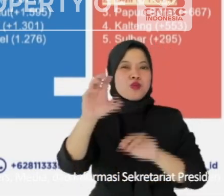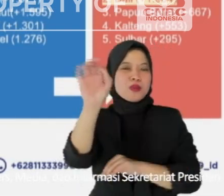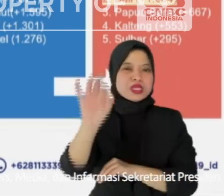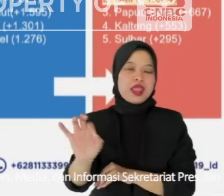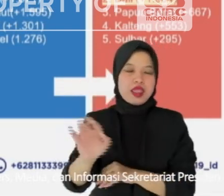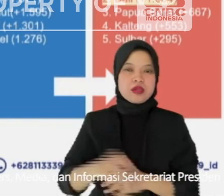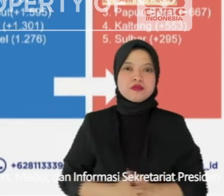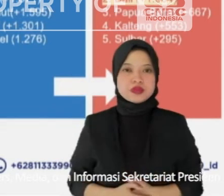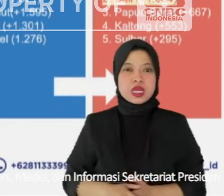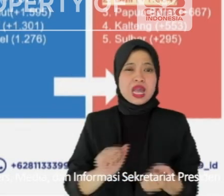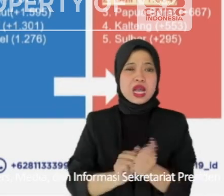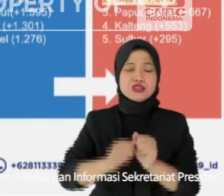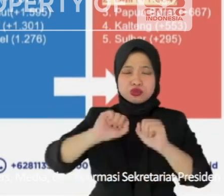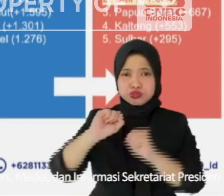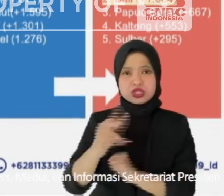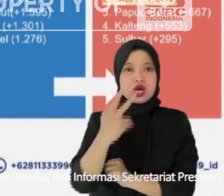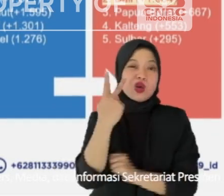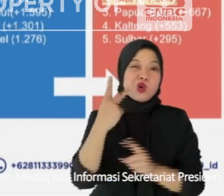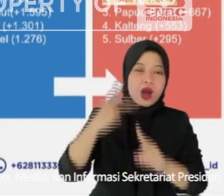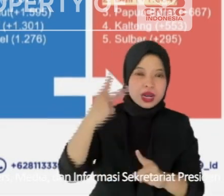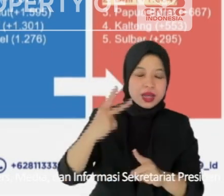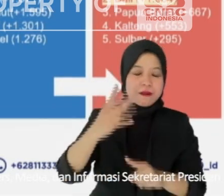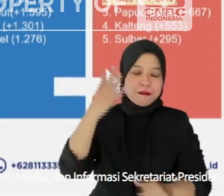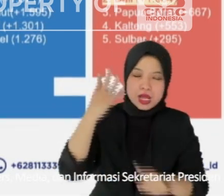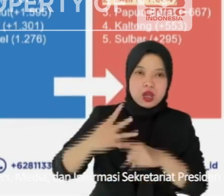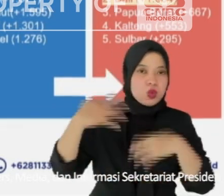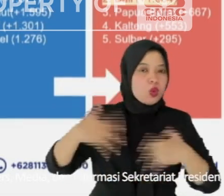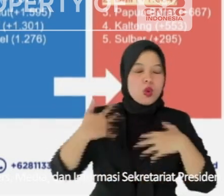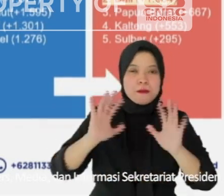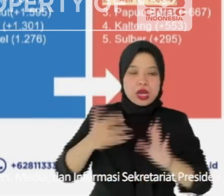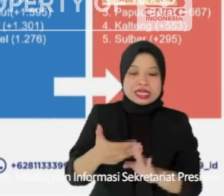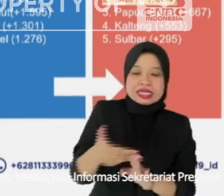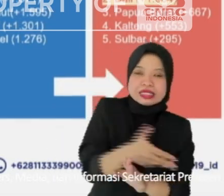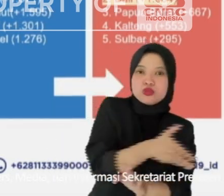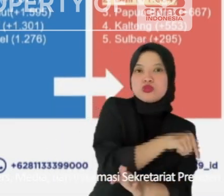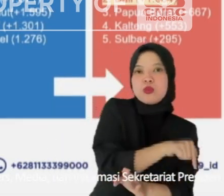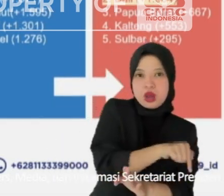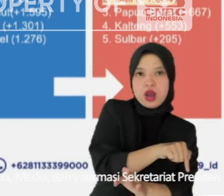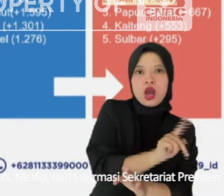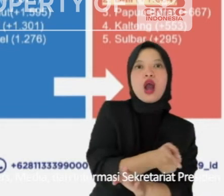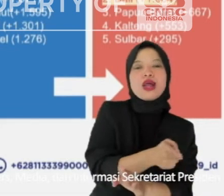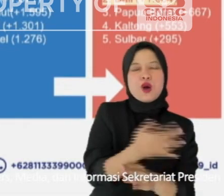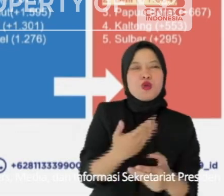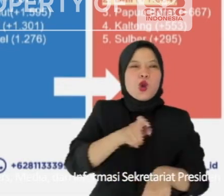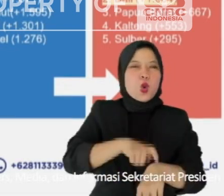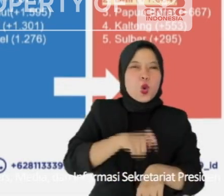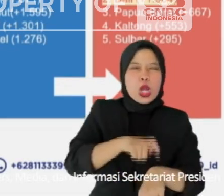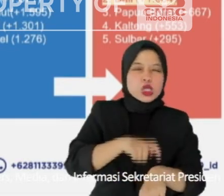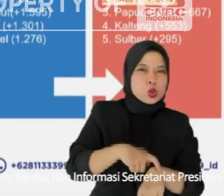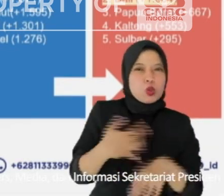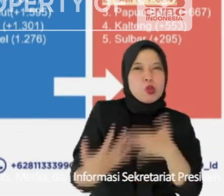jumlah kasus pada puncak kedua ini mencapai empat kali lipat Puncak pertama dan dicapai dalam kurun waktu